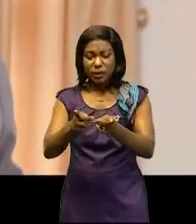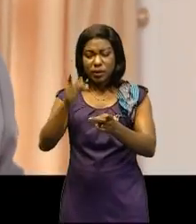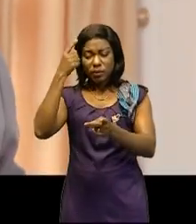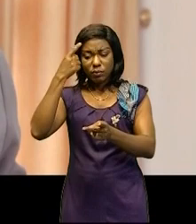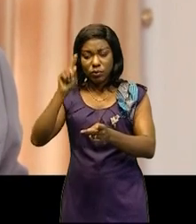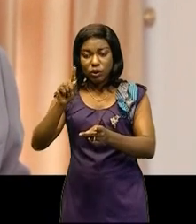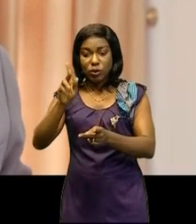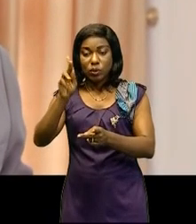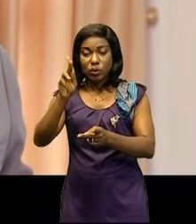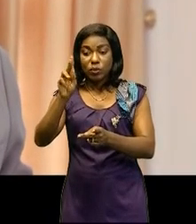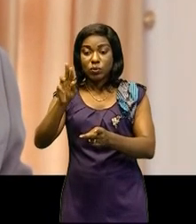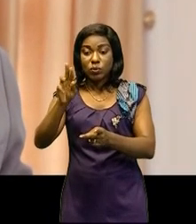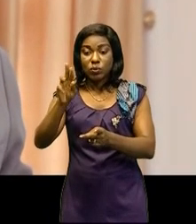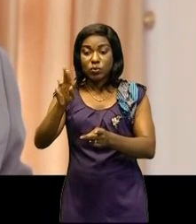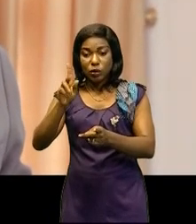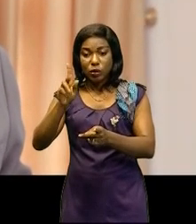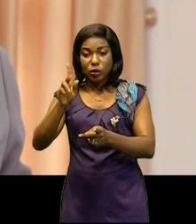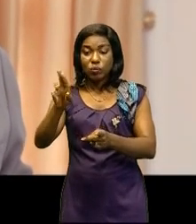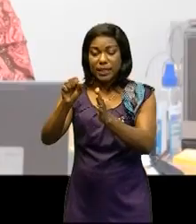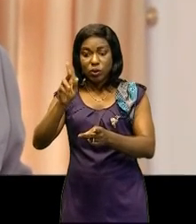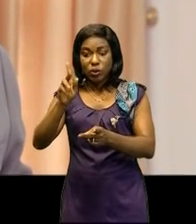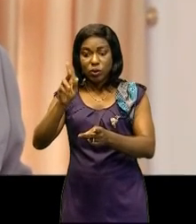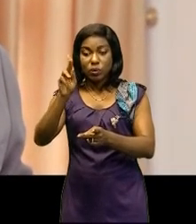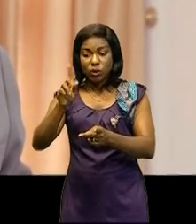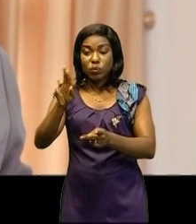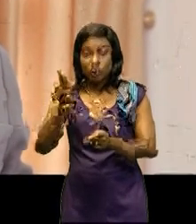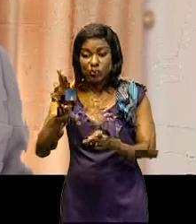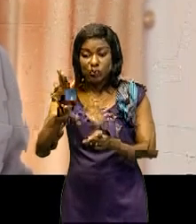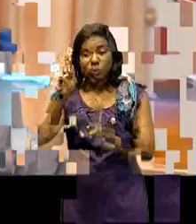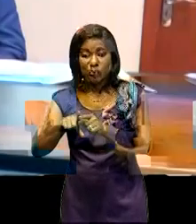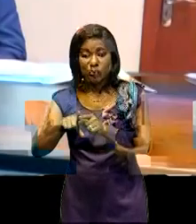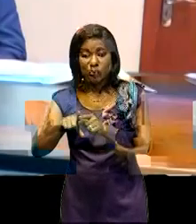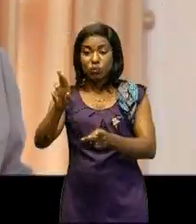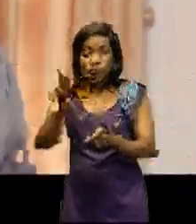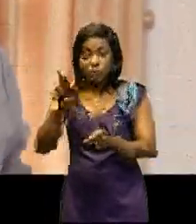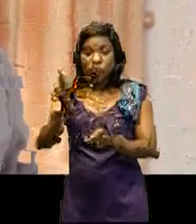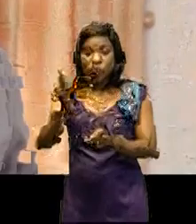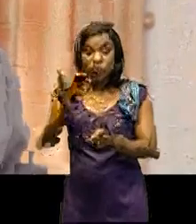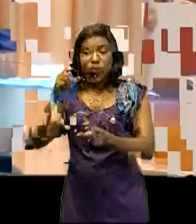PAL, et Triomphe, la situation